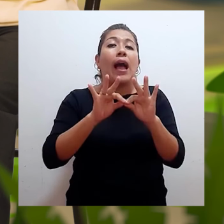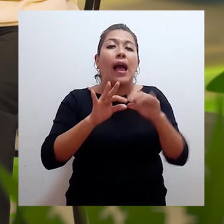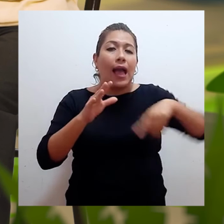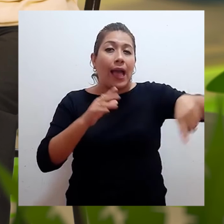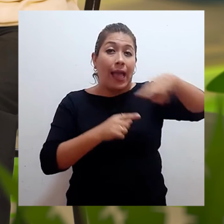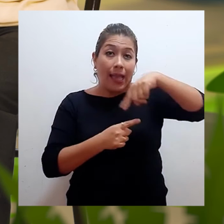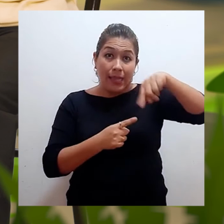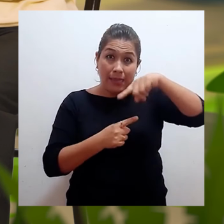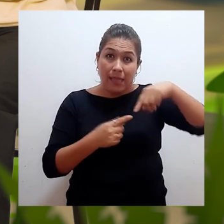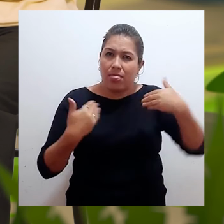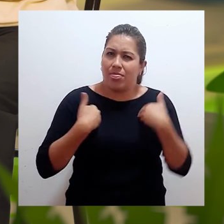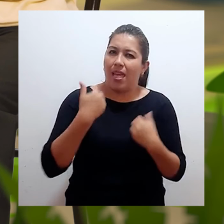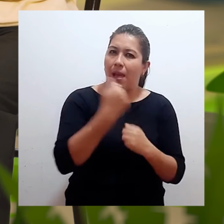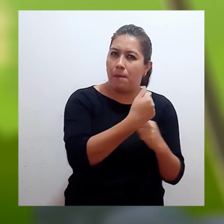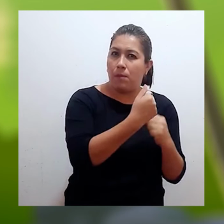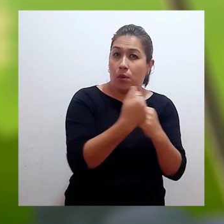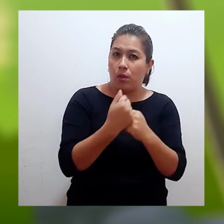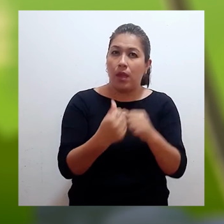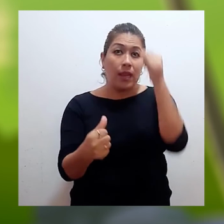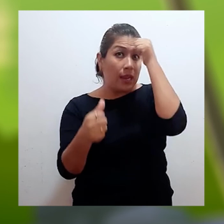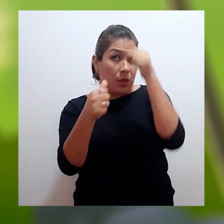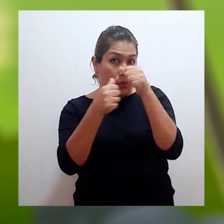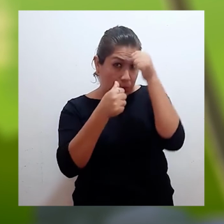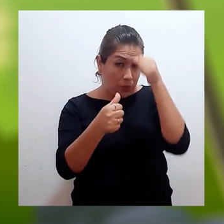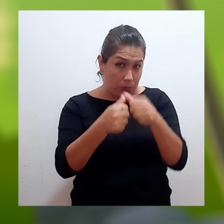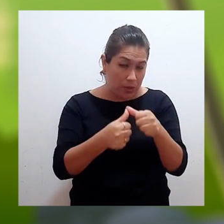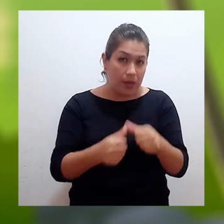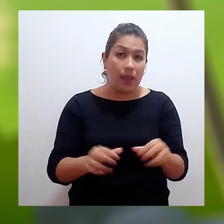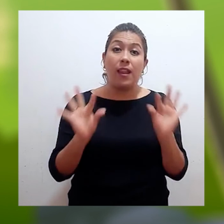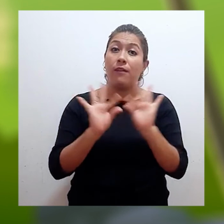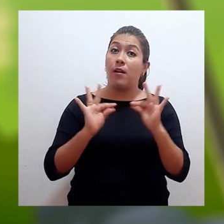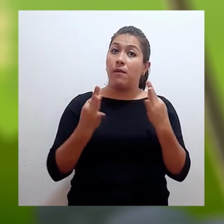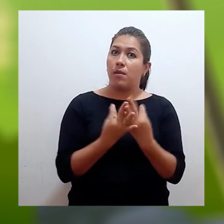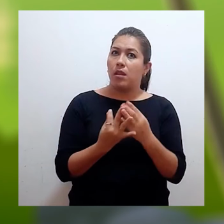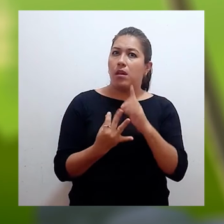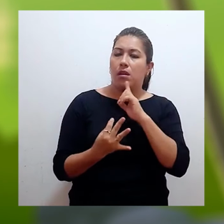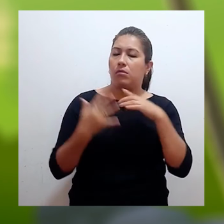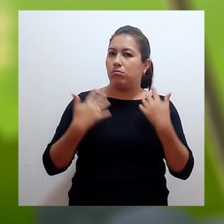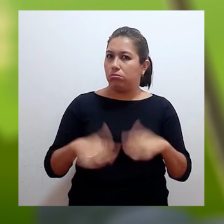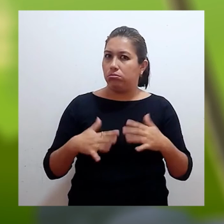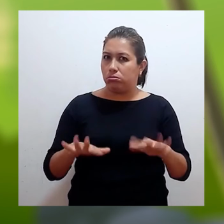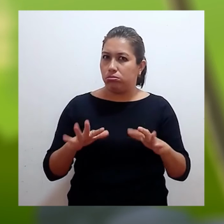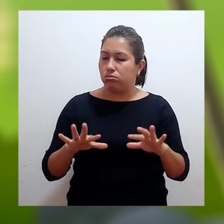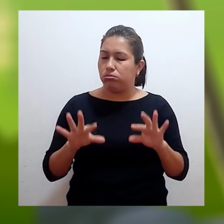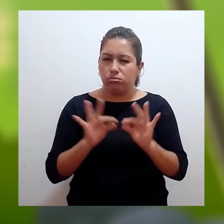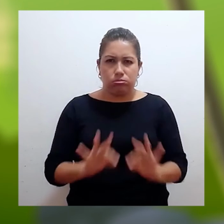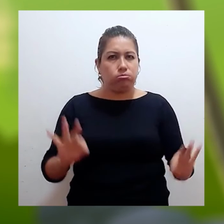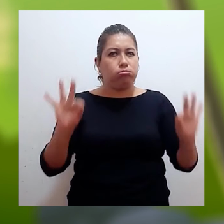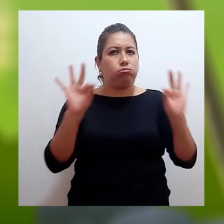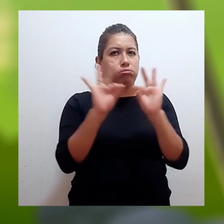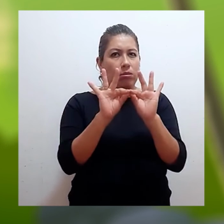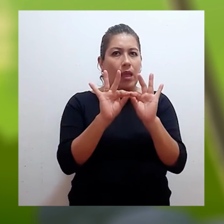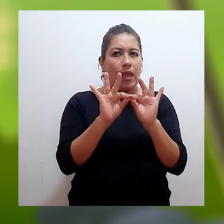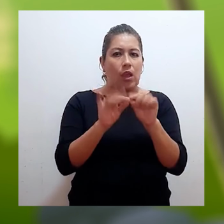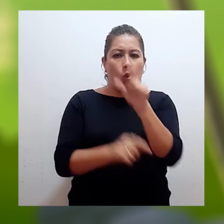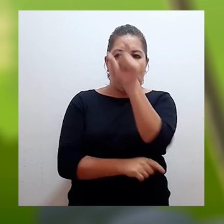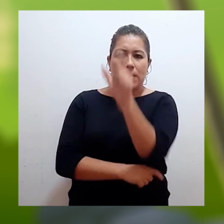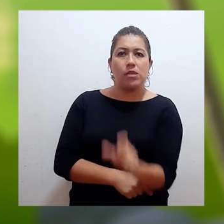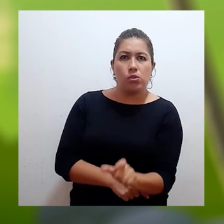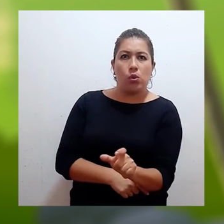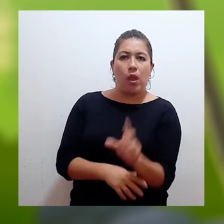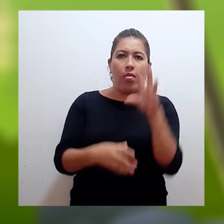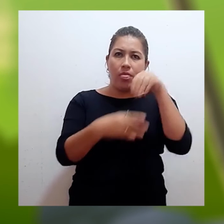nà ngì e gì ng rì nì nà kwa nà wì familia dì ng y nò rì mà y nà wà u